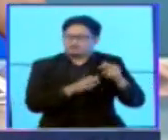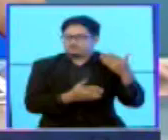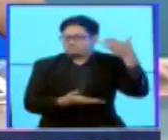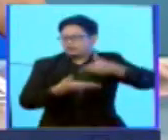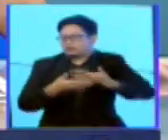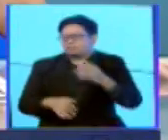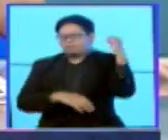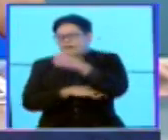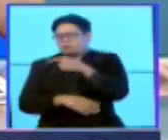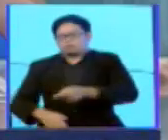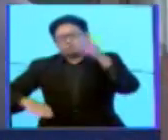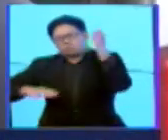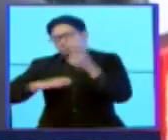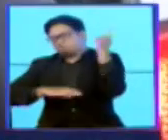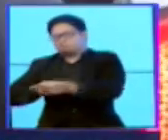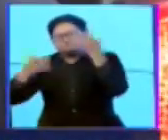seberat-beratnya.